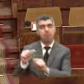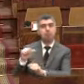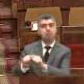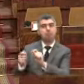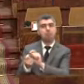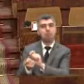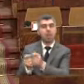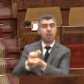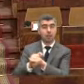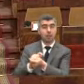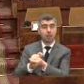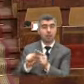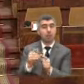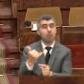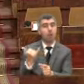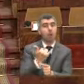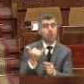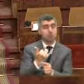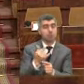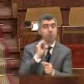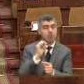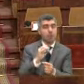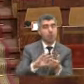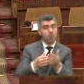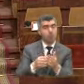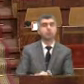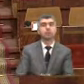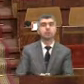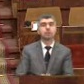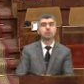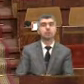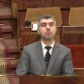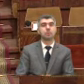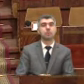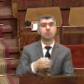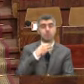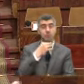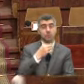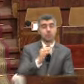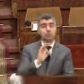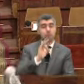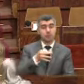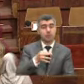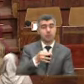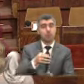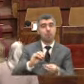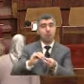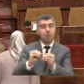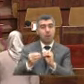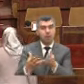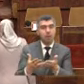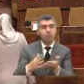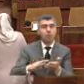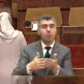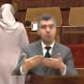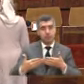من اوبورتينيتي دو بروغري. وفي هذا الإطار خصوصا بالحال أن المشاكل التي نعيش